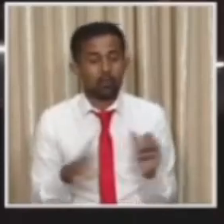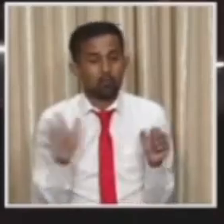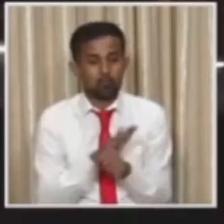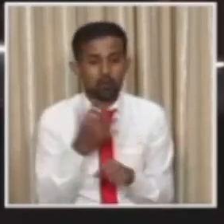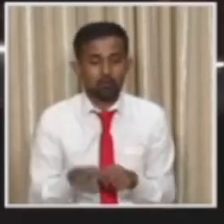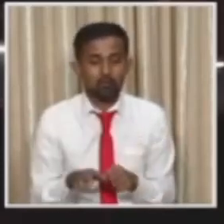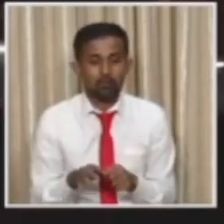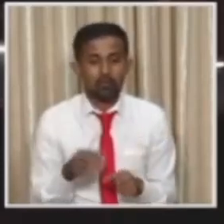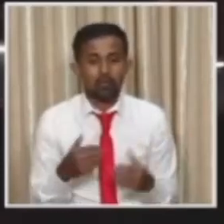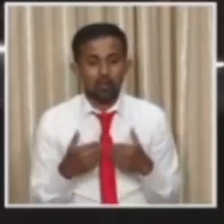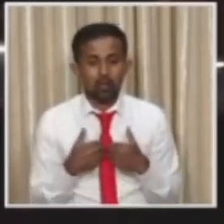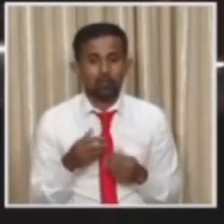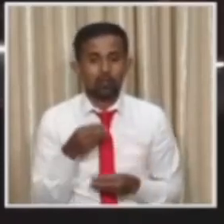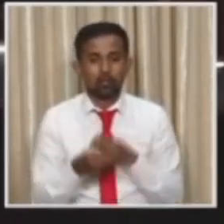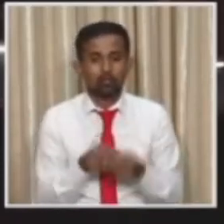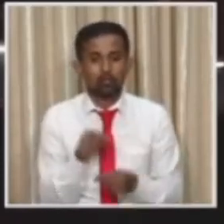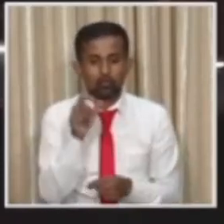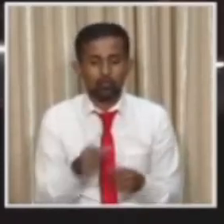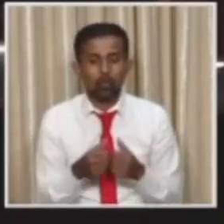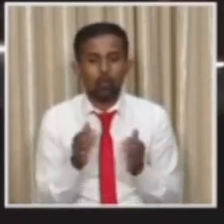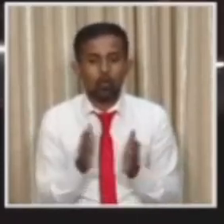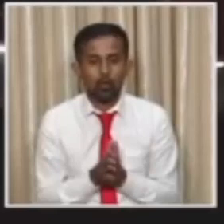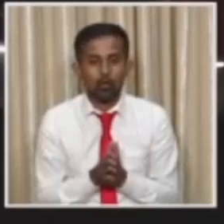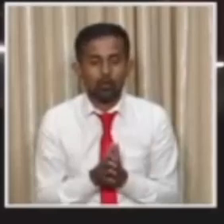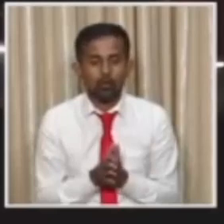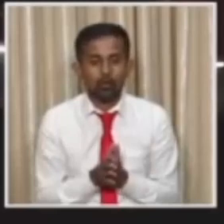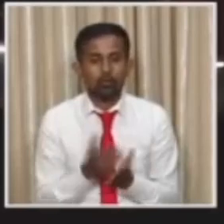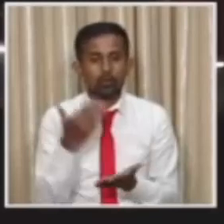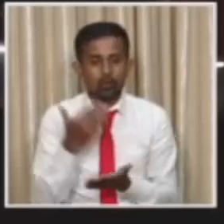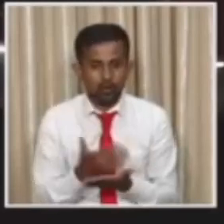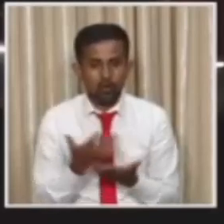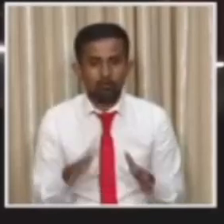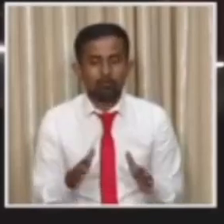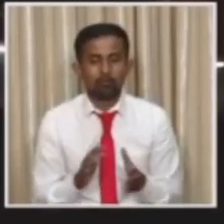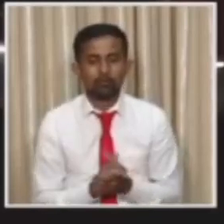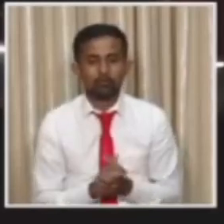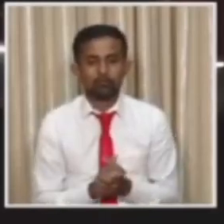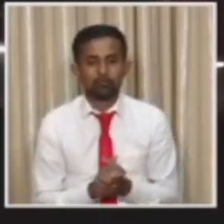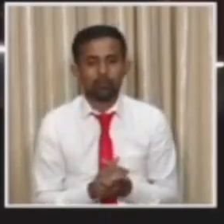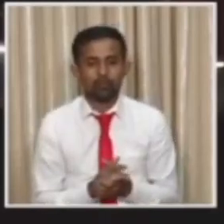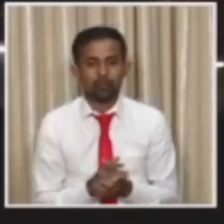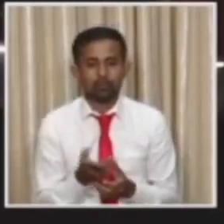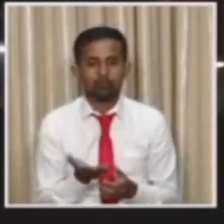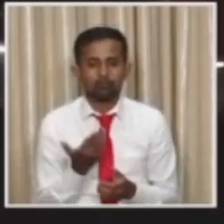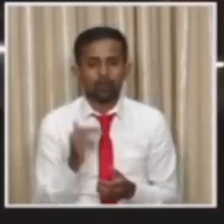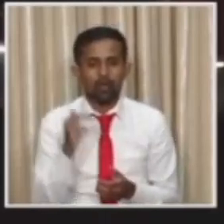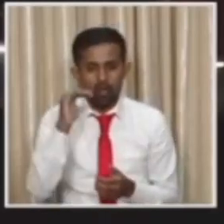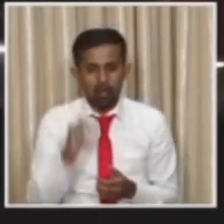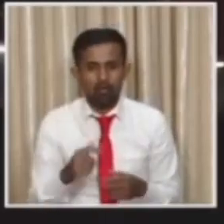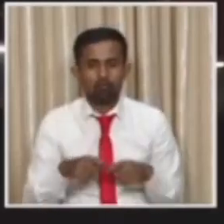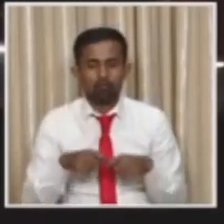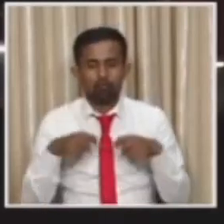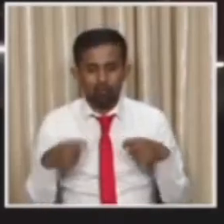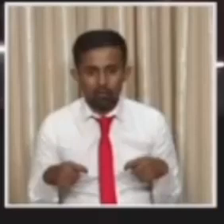හැබැයි අපේ ඉන්න කර්මාන්තකරුව හැමම නැවැත්තුවා ඒගොල්ලන්ගේ වැඩ කටයුතු ඇයි ඒගොල්ලන්ට ඊට වැඩිය අඩු අඩු